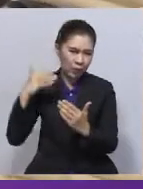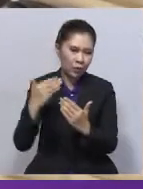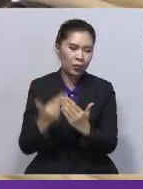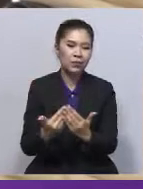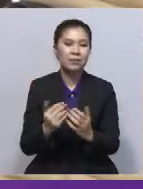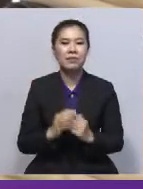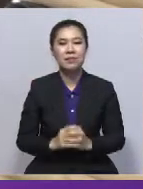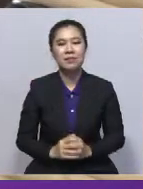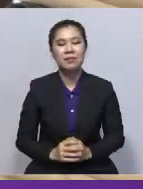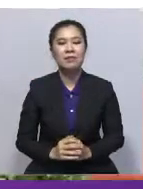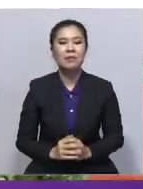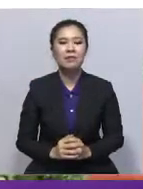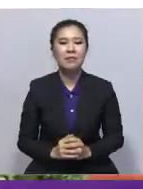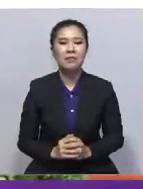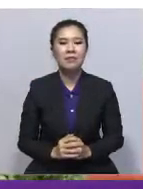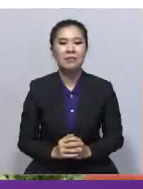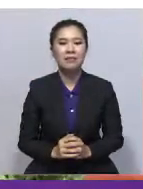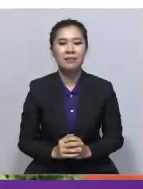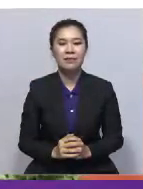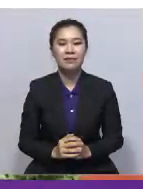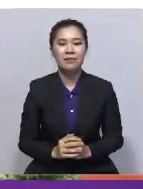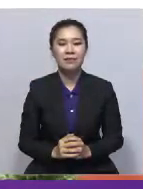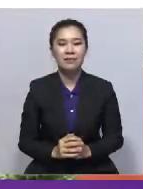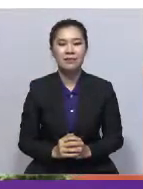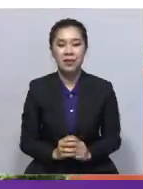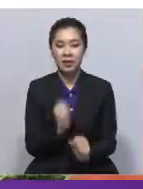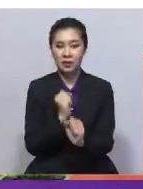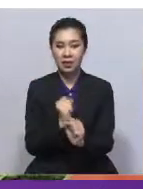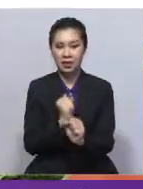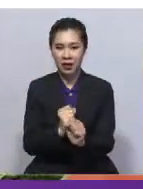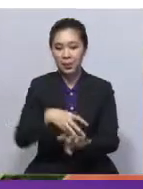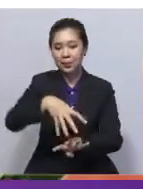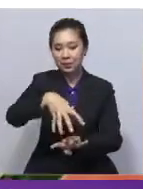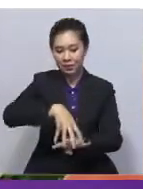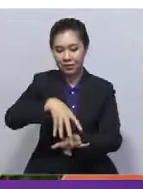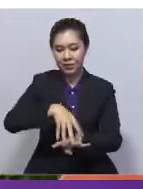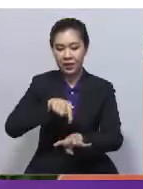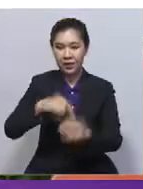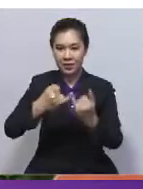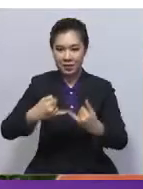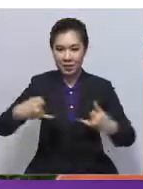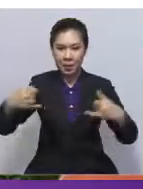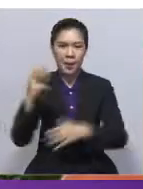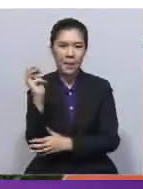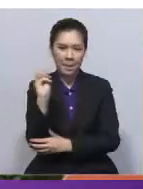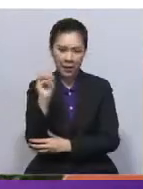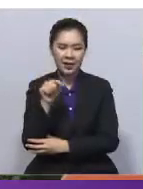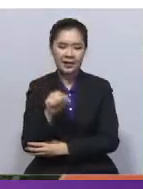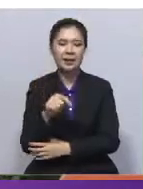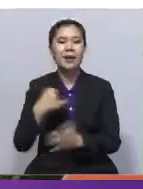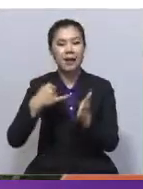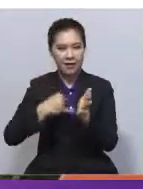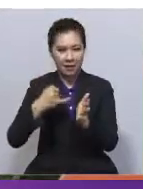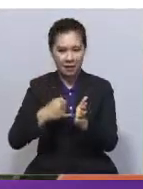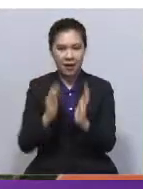สู่รุ่นค่ะการจักสานไม้ไผ่ลายขีดนะคะไม่ใช่เรื่องยากเลยค่ะท่านผู้ชมท่านใดสน